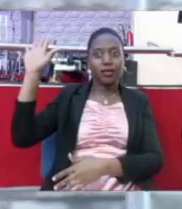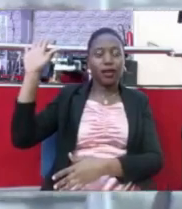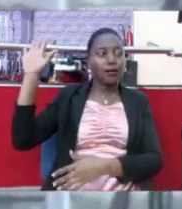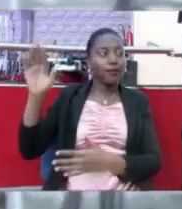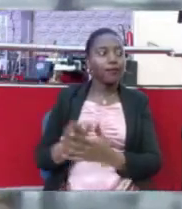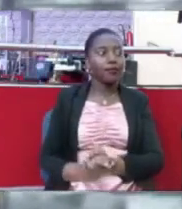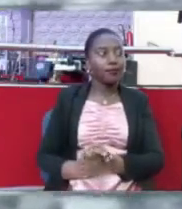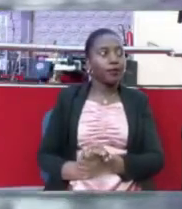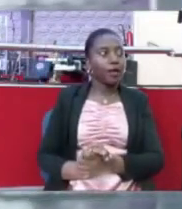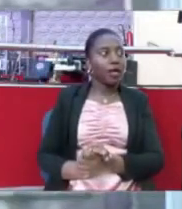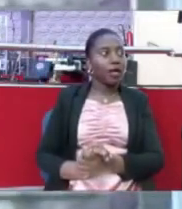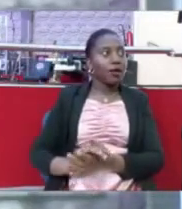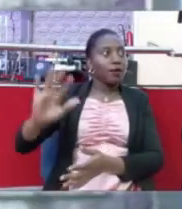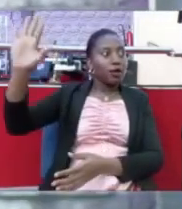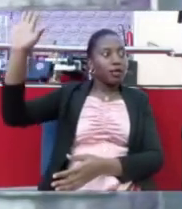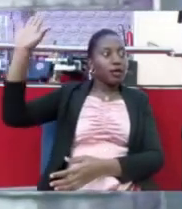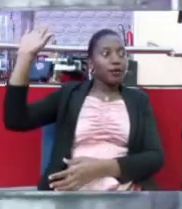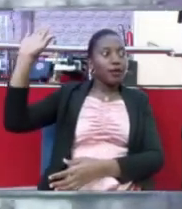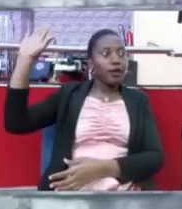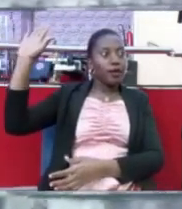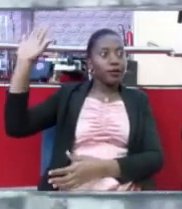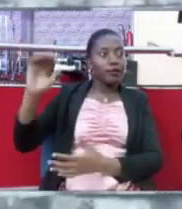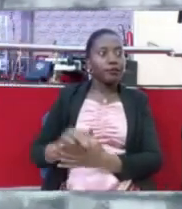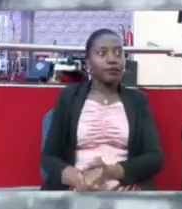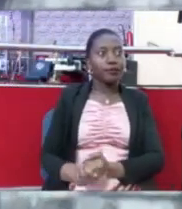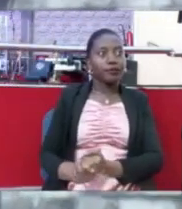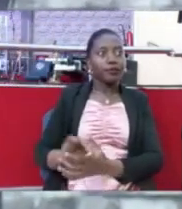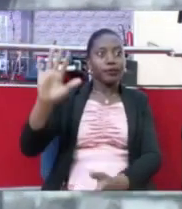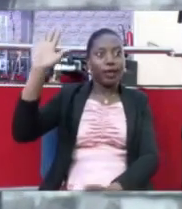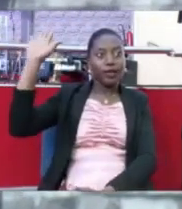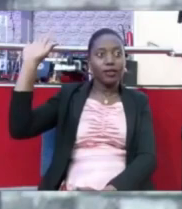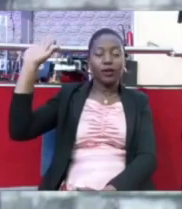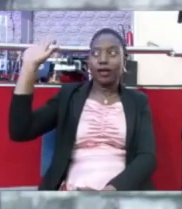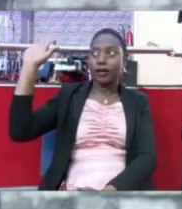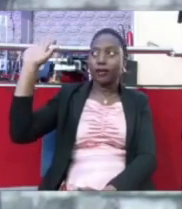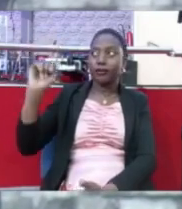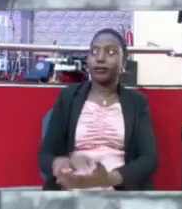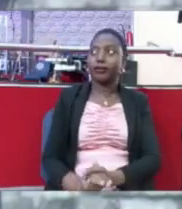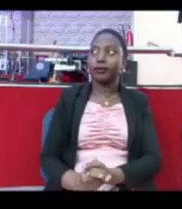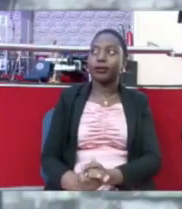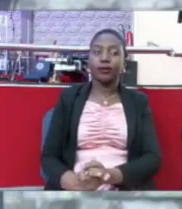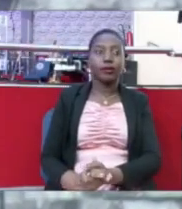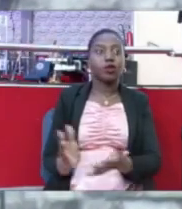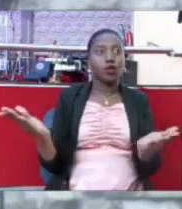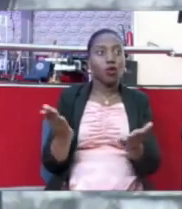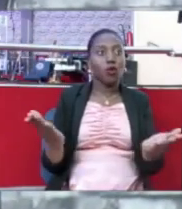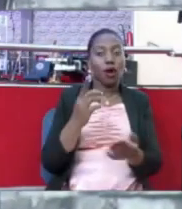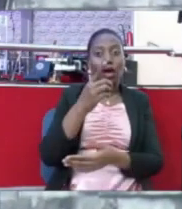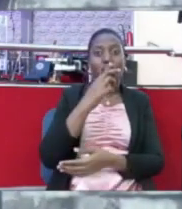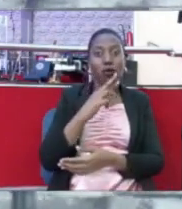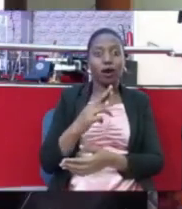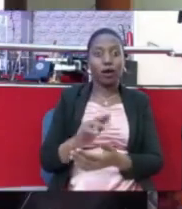imeinuliwa. Raise up your hand. Inua mikono bado. Raise up your hand. Inua mikono. Wherever you are. Inua mkono mahali